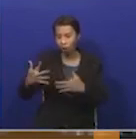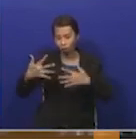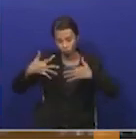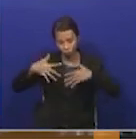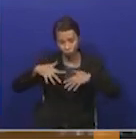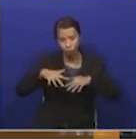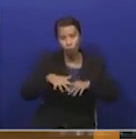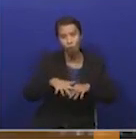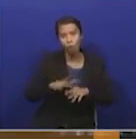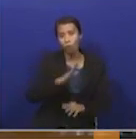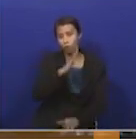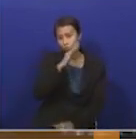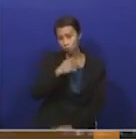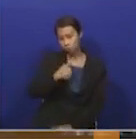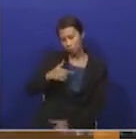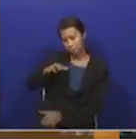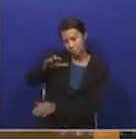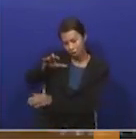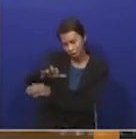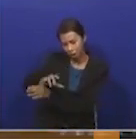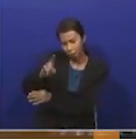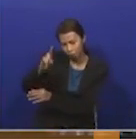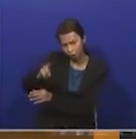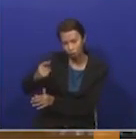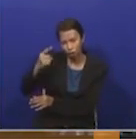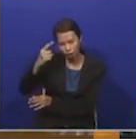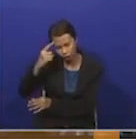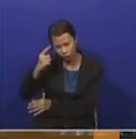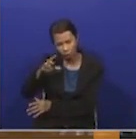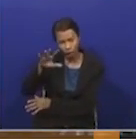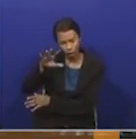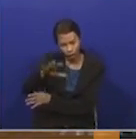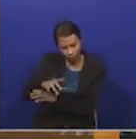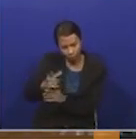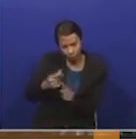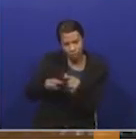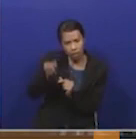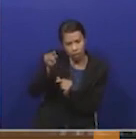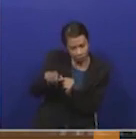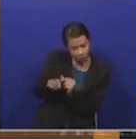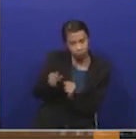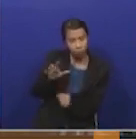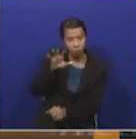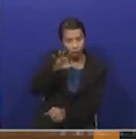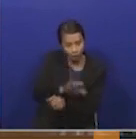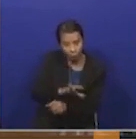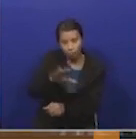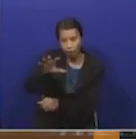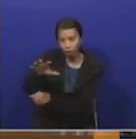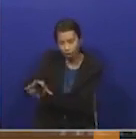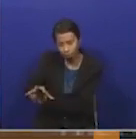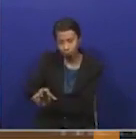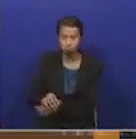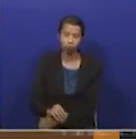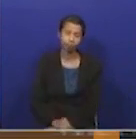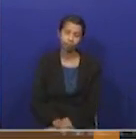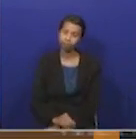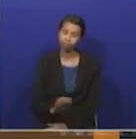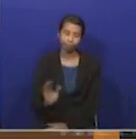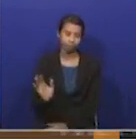ะไปยัดเยียดความคิดยัดเยียดความจริงเพียงความจริงใดความจริงหนึ่งเพียงความจริงเดียว